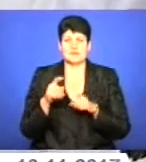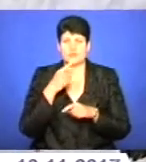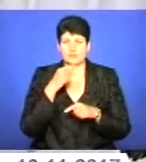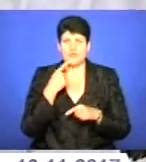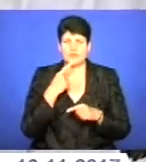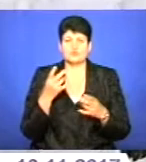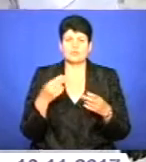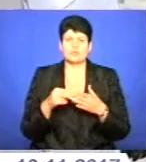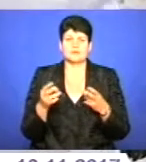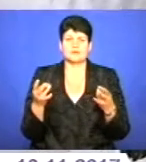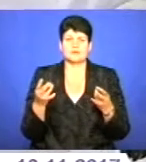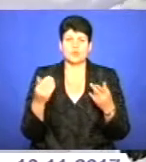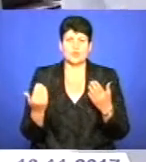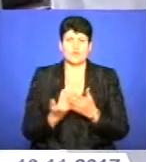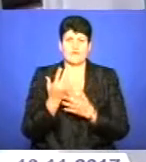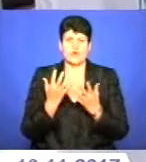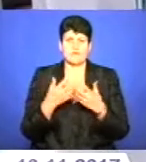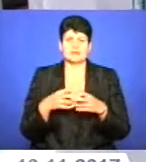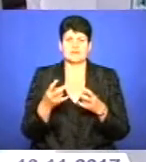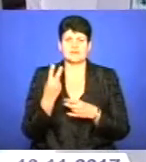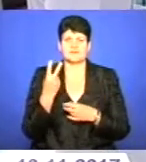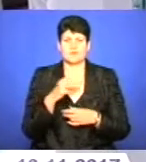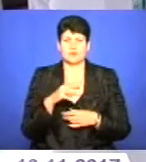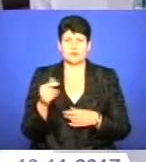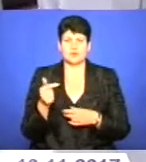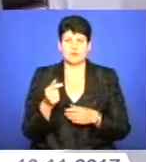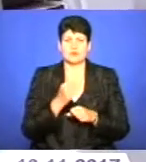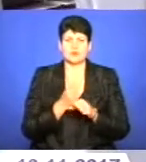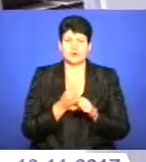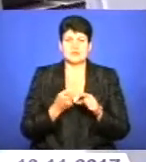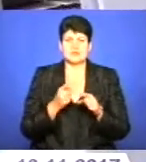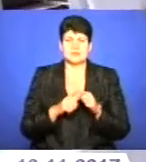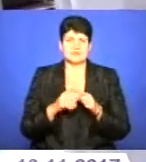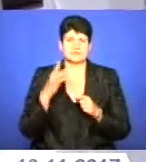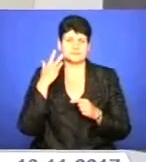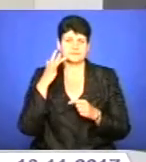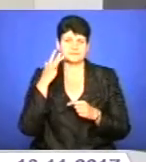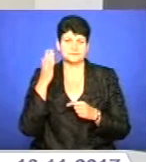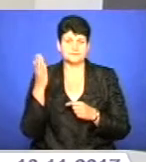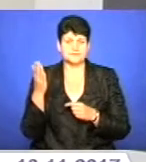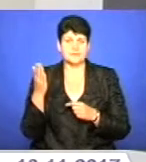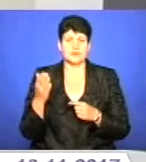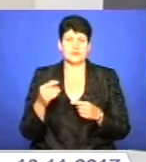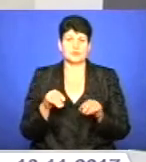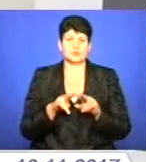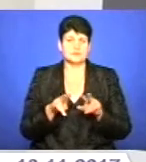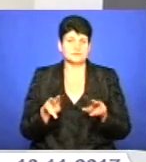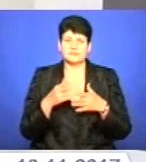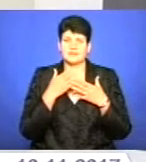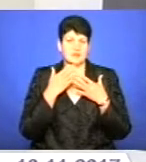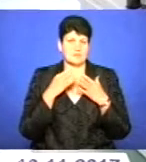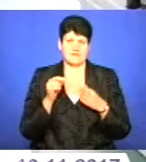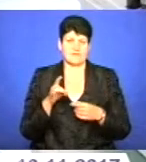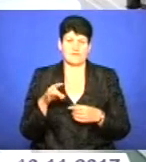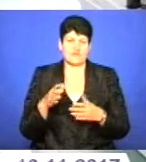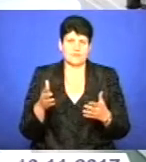нове обладнання, потрібно 2 мільйони гривень. Виготовляють такі сепаратори у Сполучених Штатах Америки. Аналогів немає навіть в